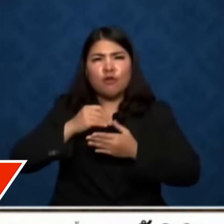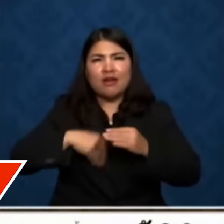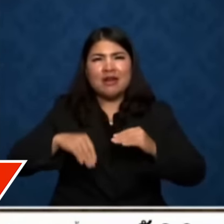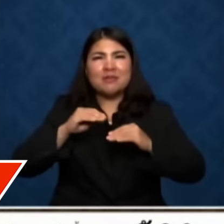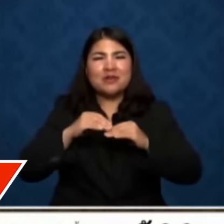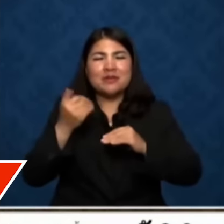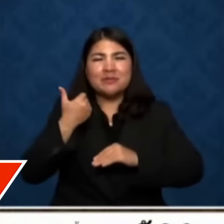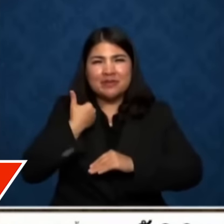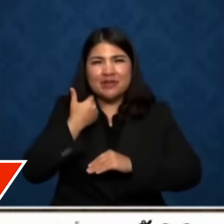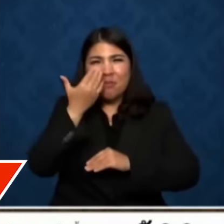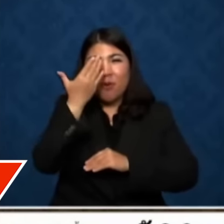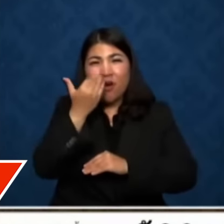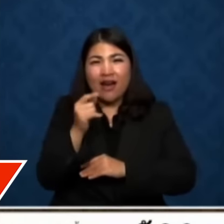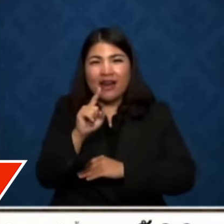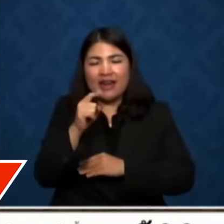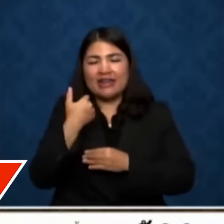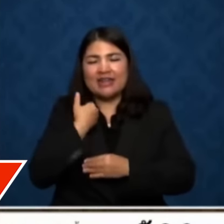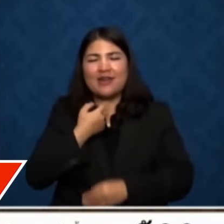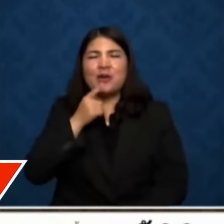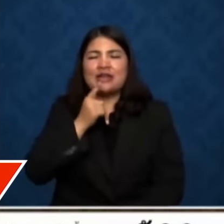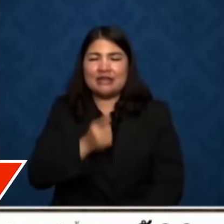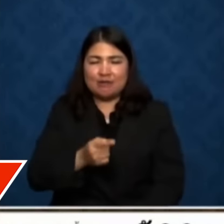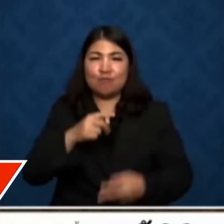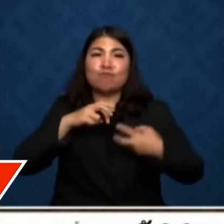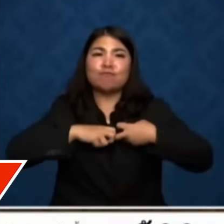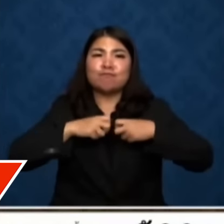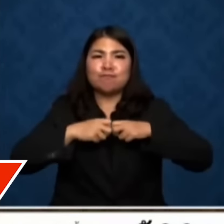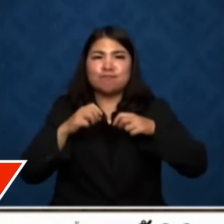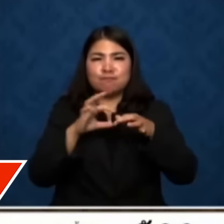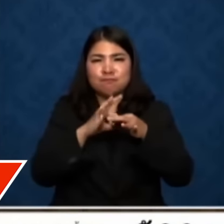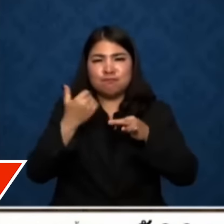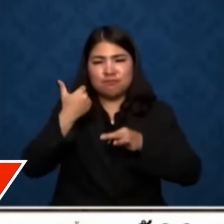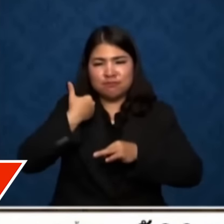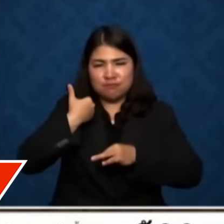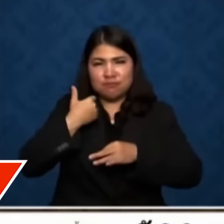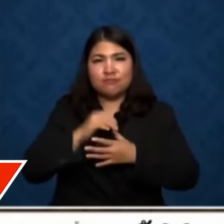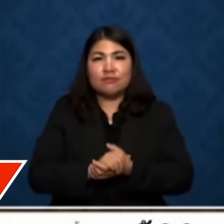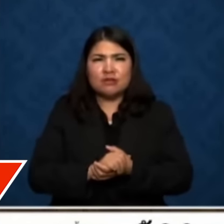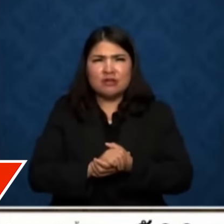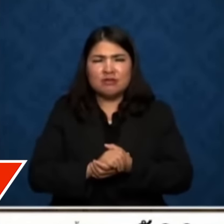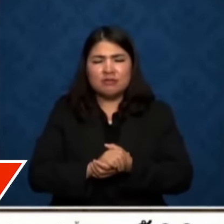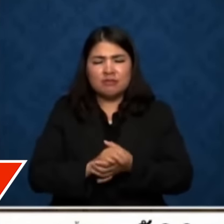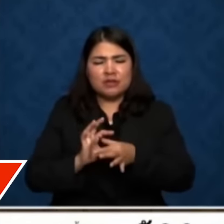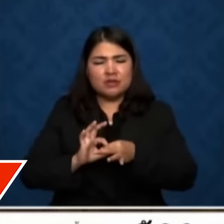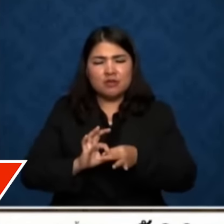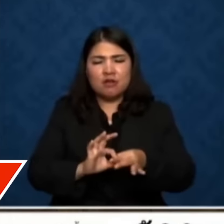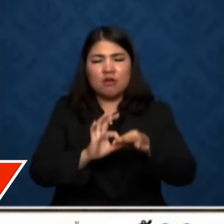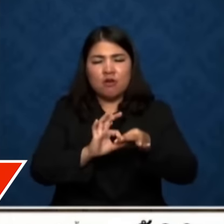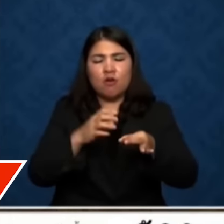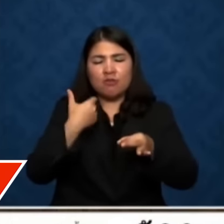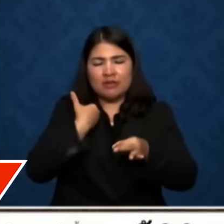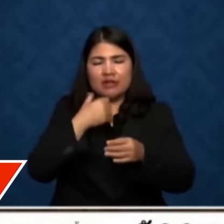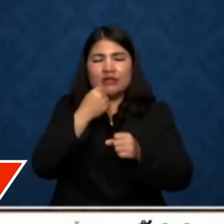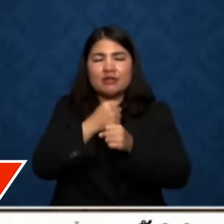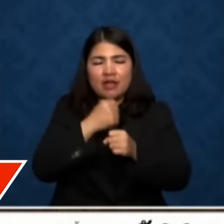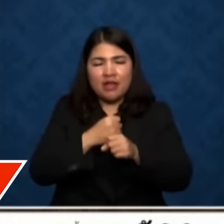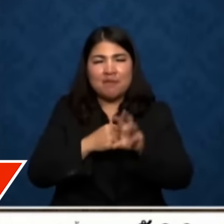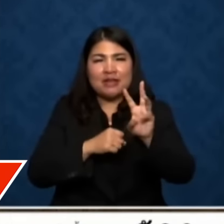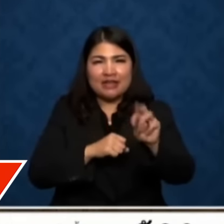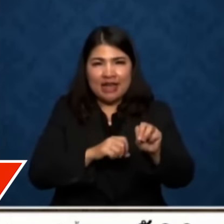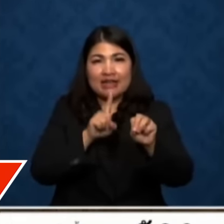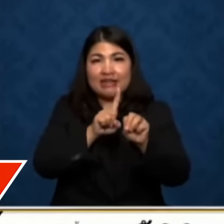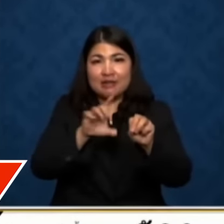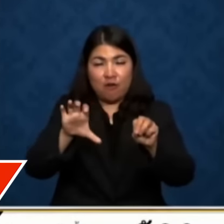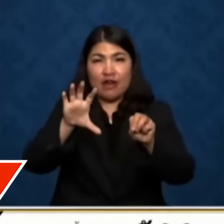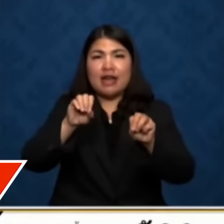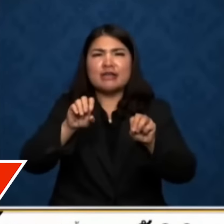แล้วข้อเท็จจริงซึ่งเป็นปัญหาตามยตินี้นะครับสอดคล้องกับองค์ประกอบของมาตรา152ของ